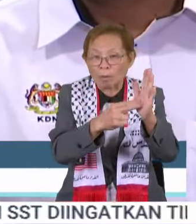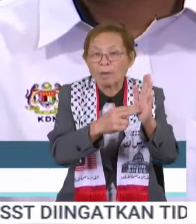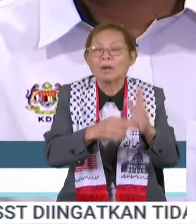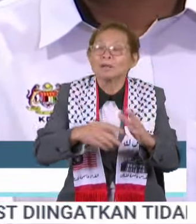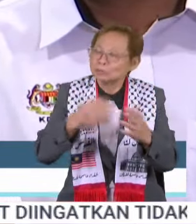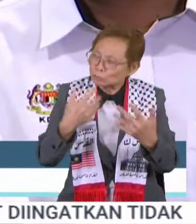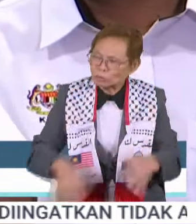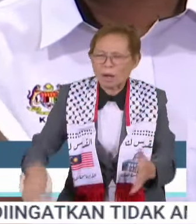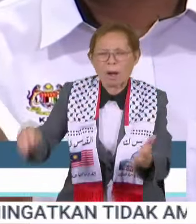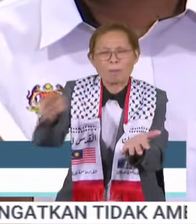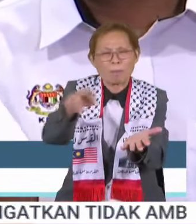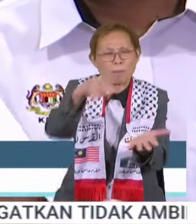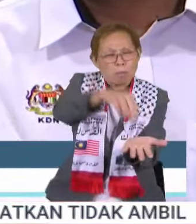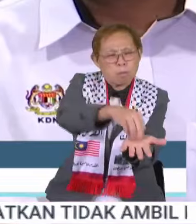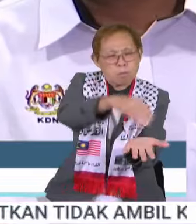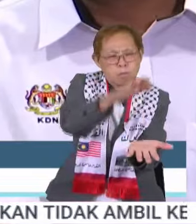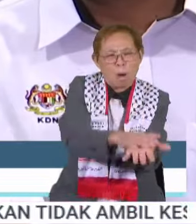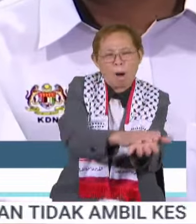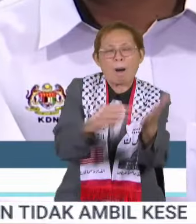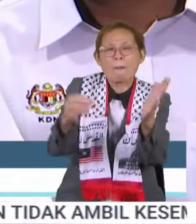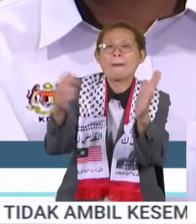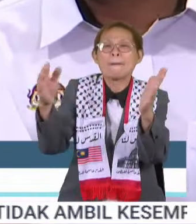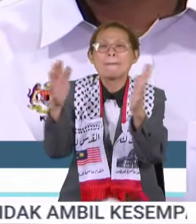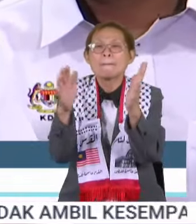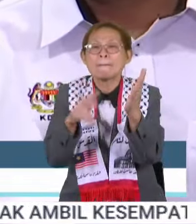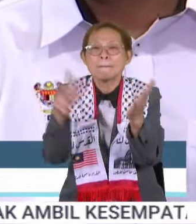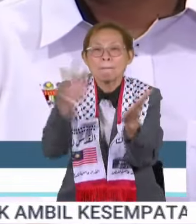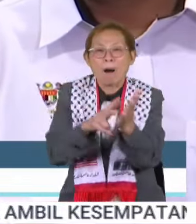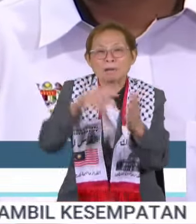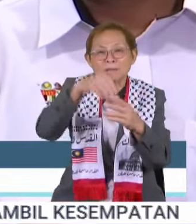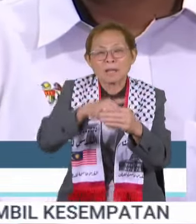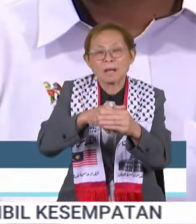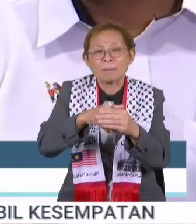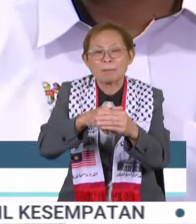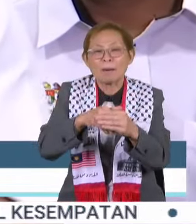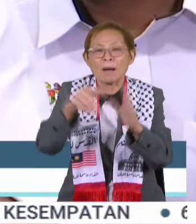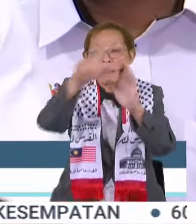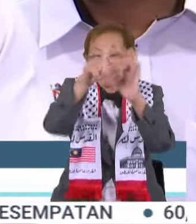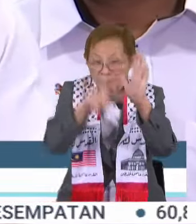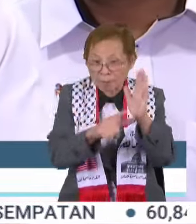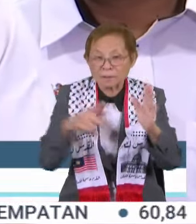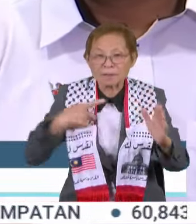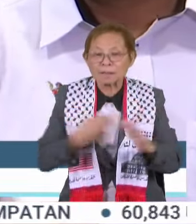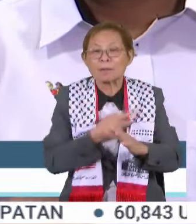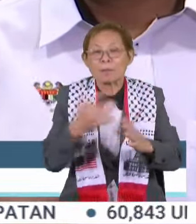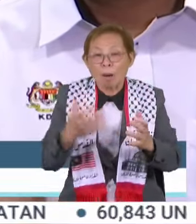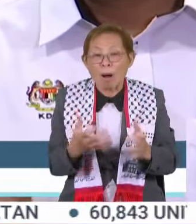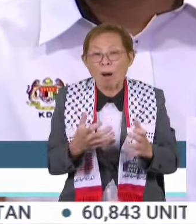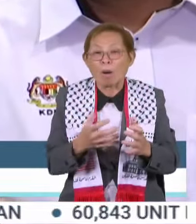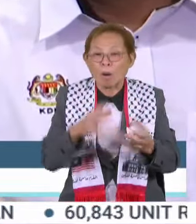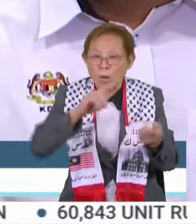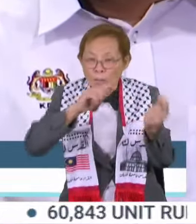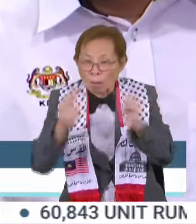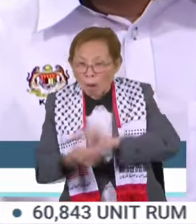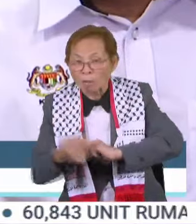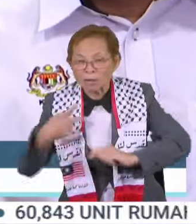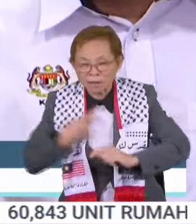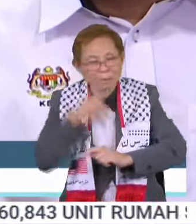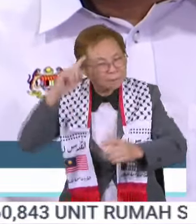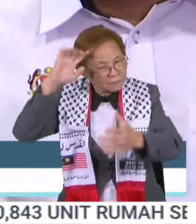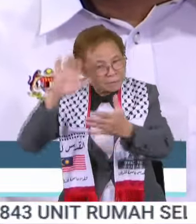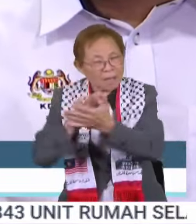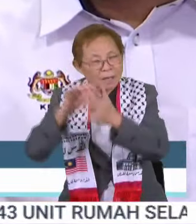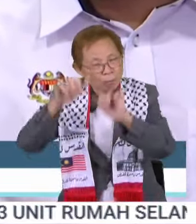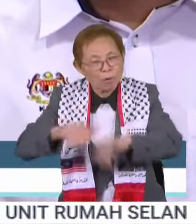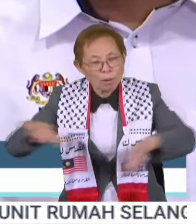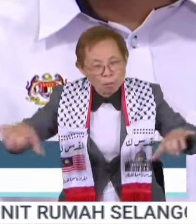dalam perlembagaan dan kita nak buat keputusan tentang perkara besar warga negara. Tapi kita yakin kita boleh laksanakan ini